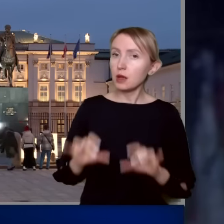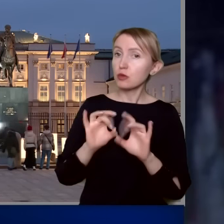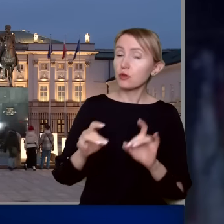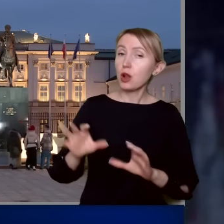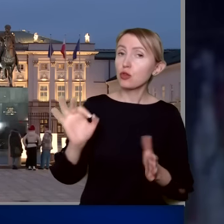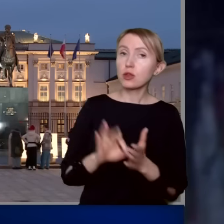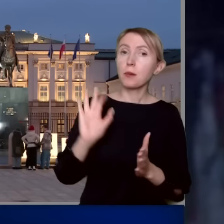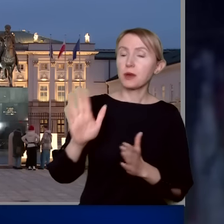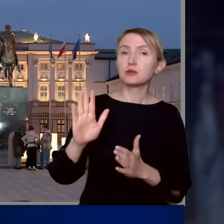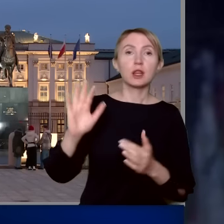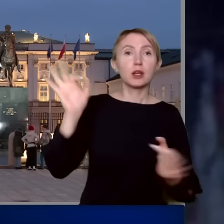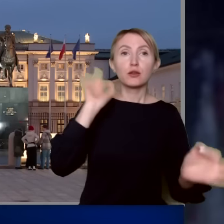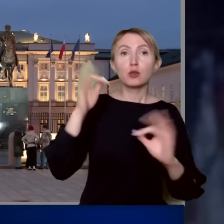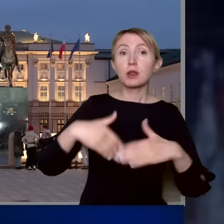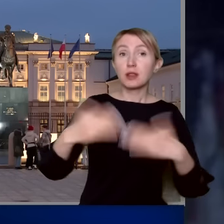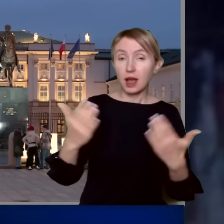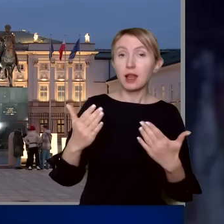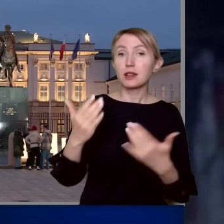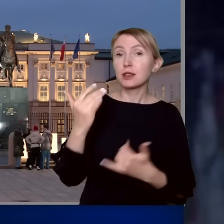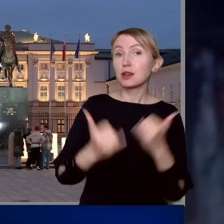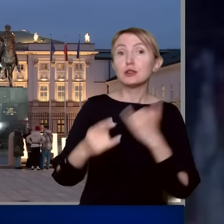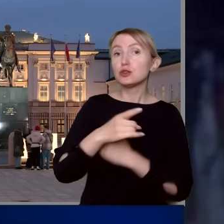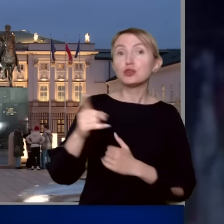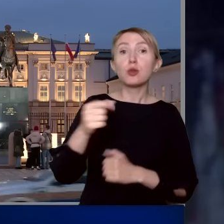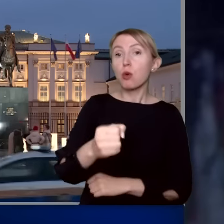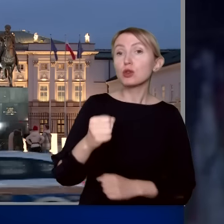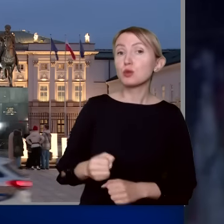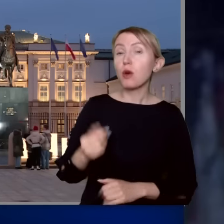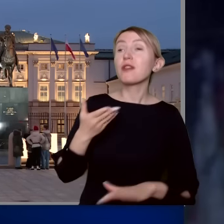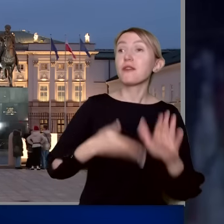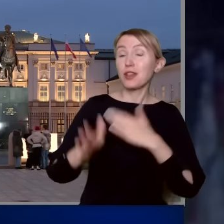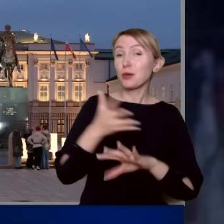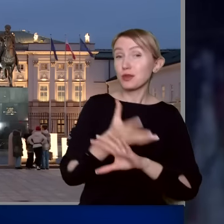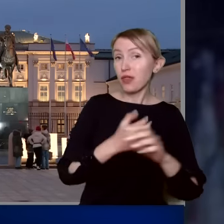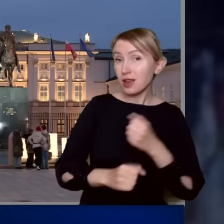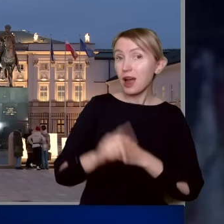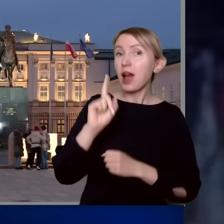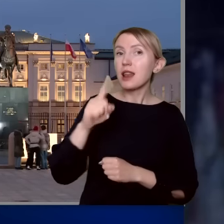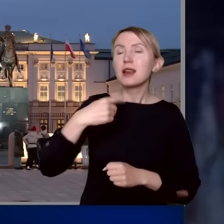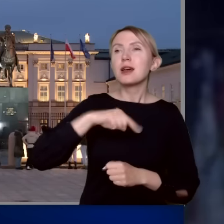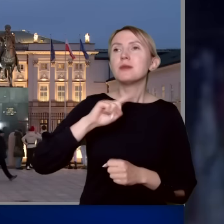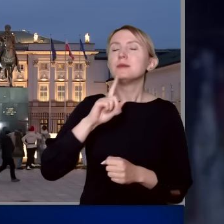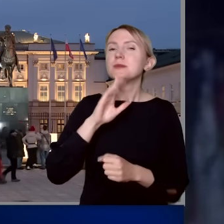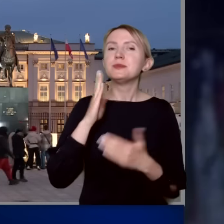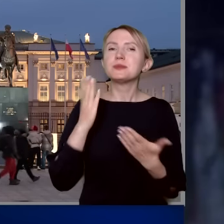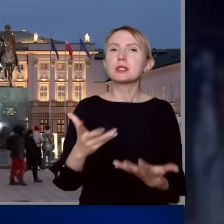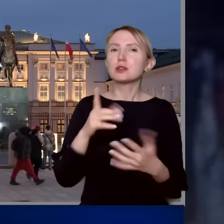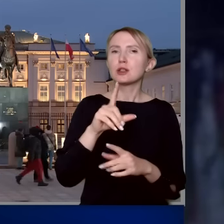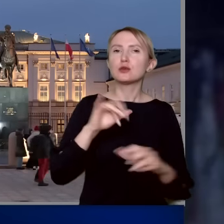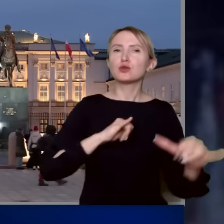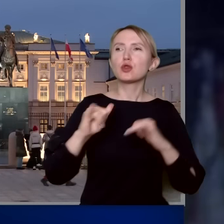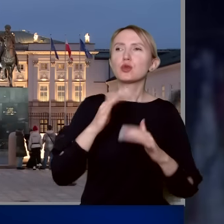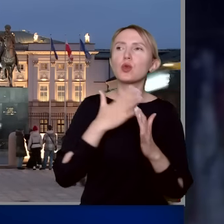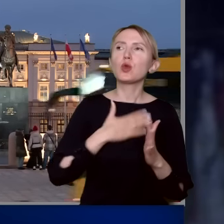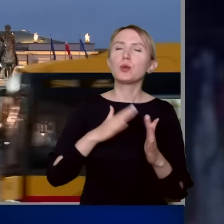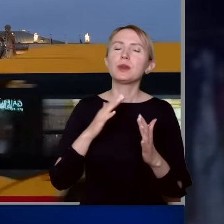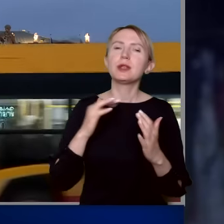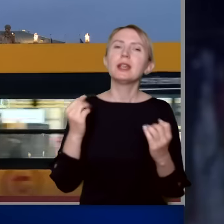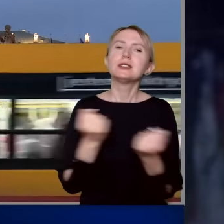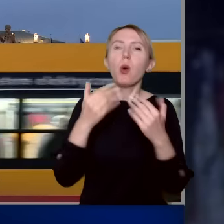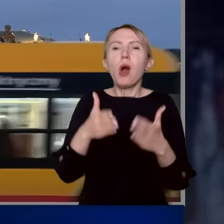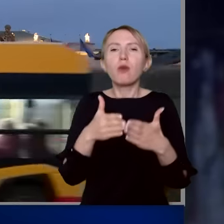news dnia, jeżeli informacja dnia, jeżeli ci posłowie wyjdą. Ale w cieniu. Tak jest, że ten rząd lubi działać w cieniu. Coś się dzieje